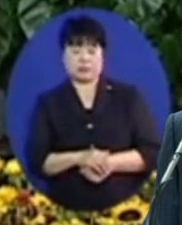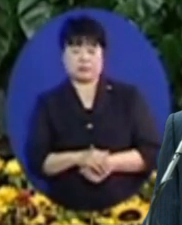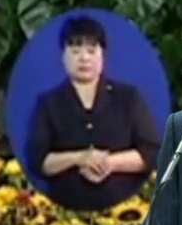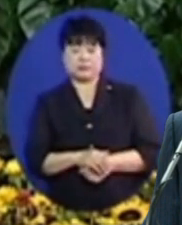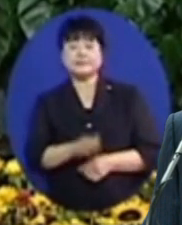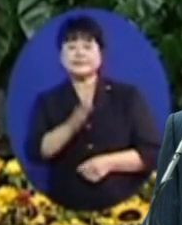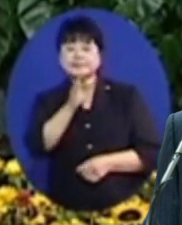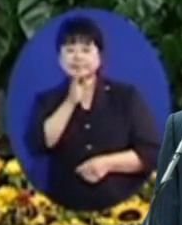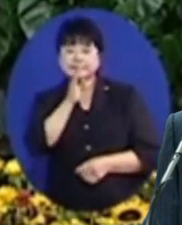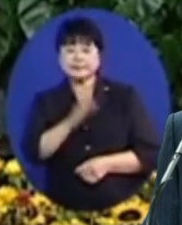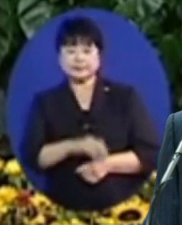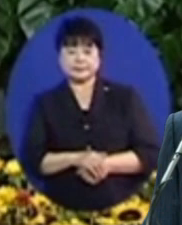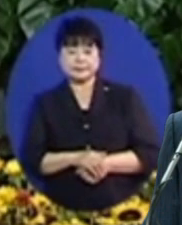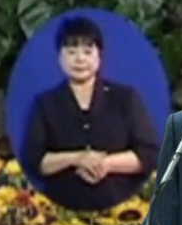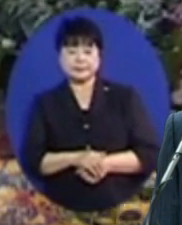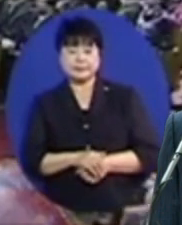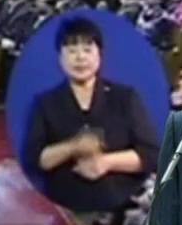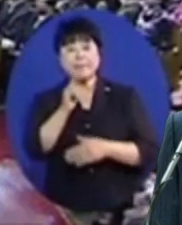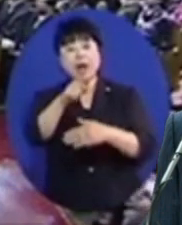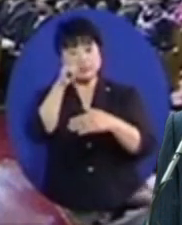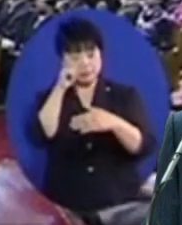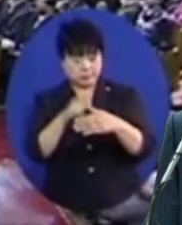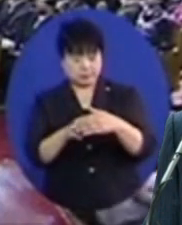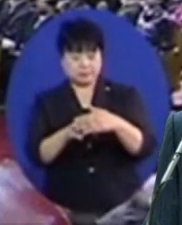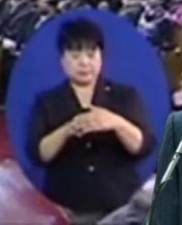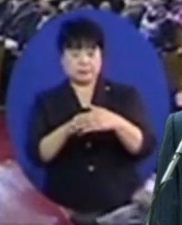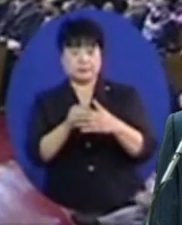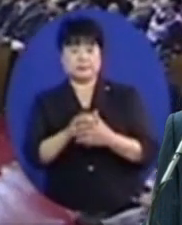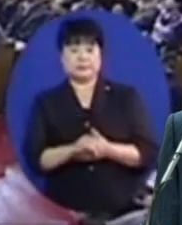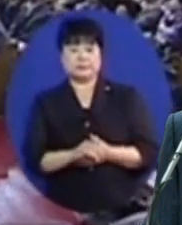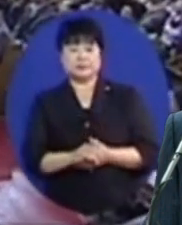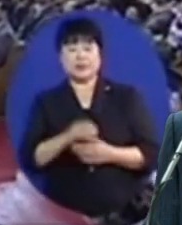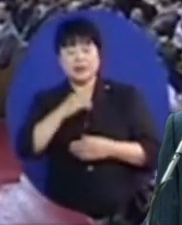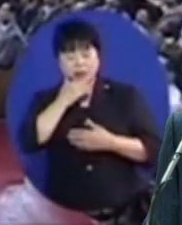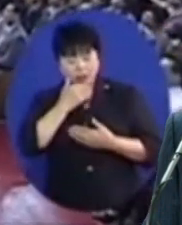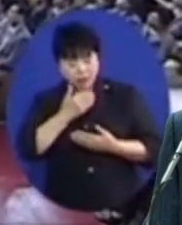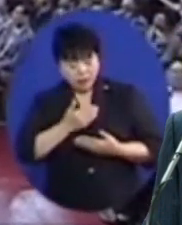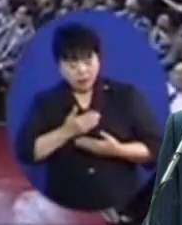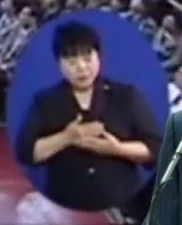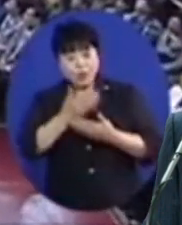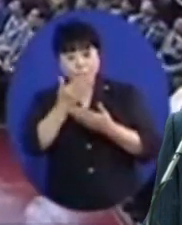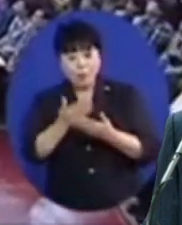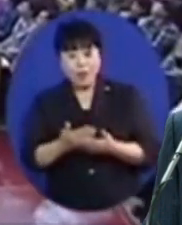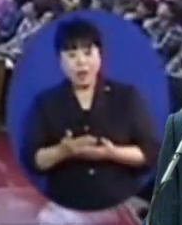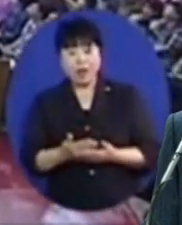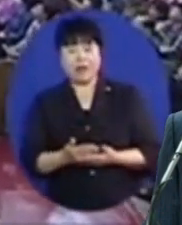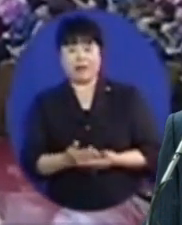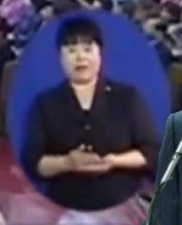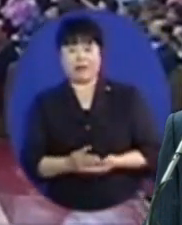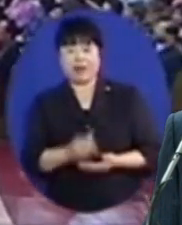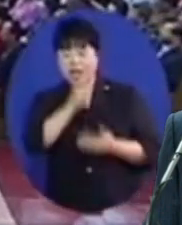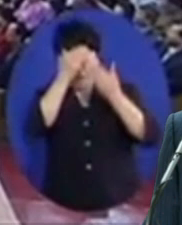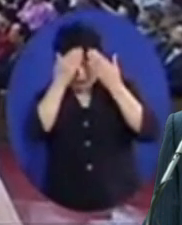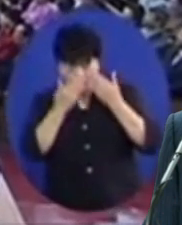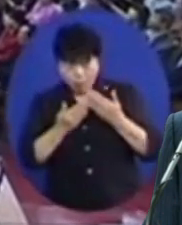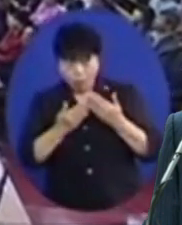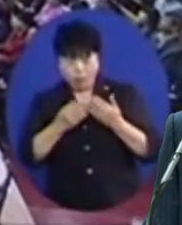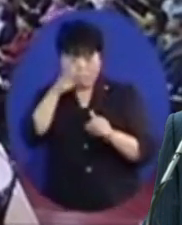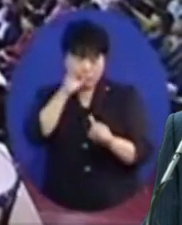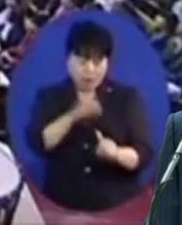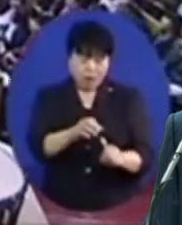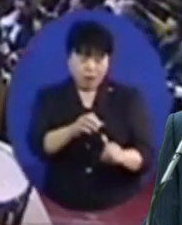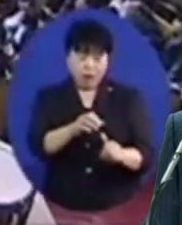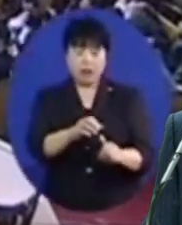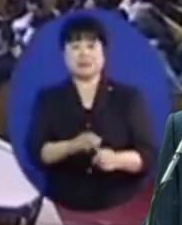그 마음에 감동이 됩니다. 오랜 시간 모진 감옥 생활을 했지만